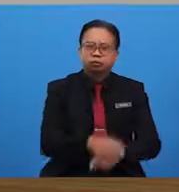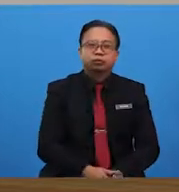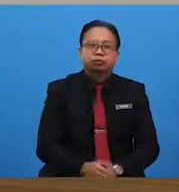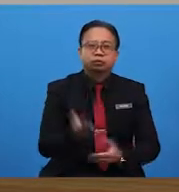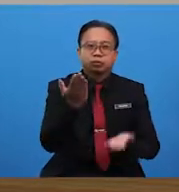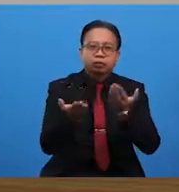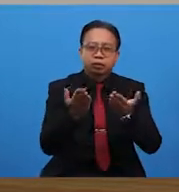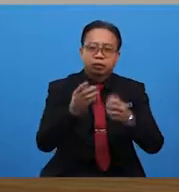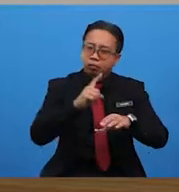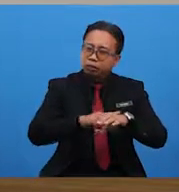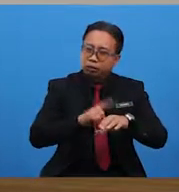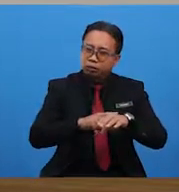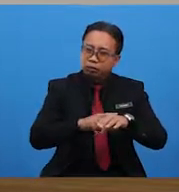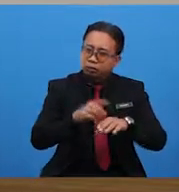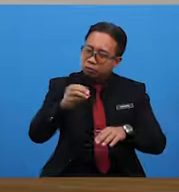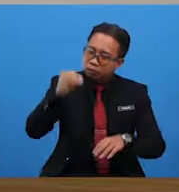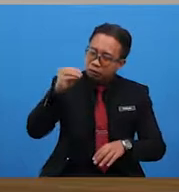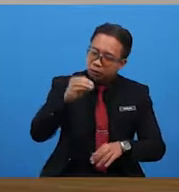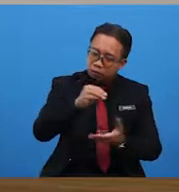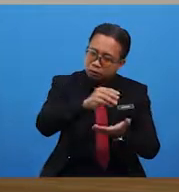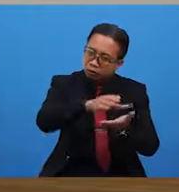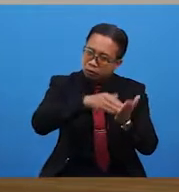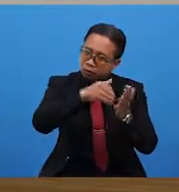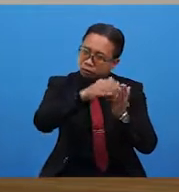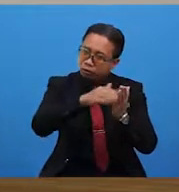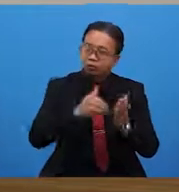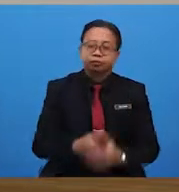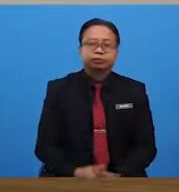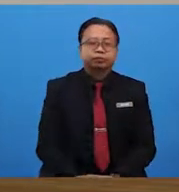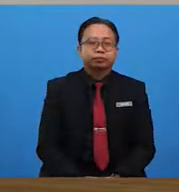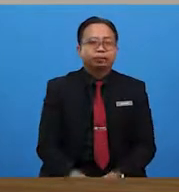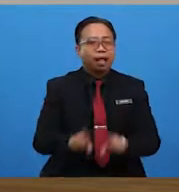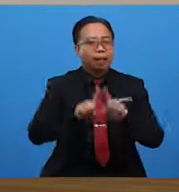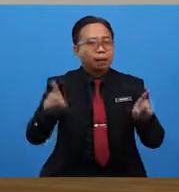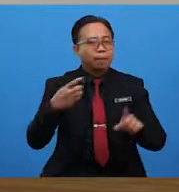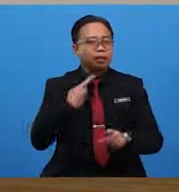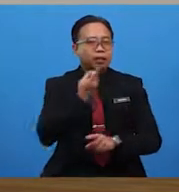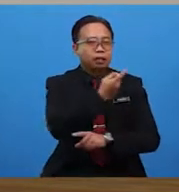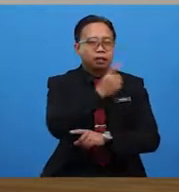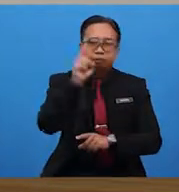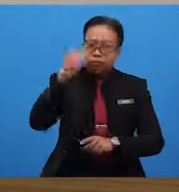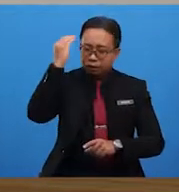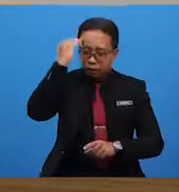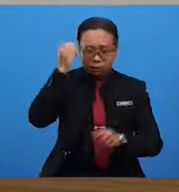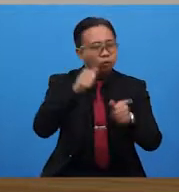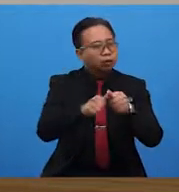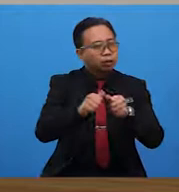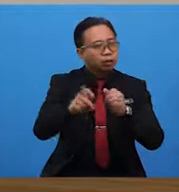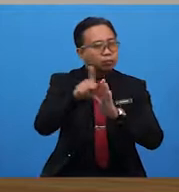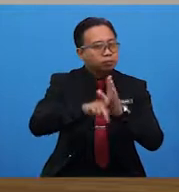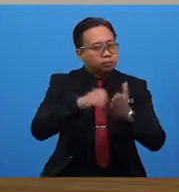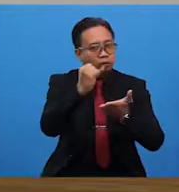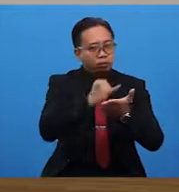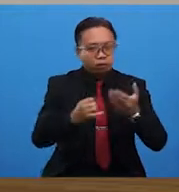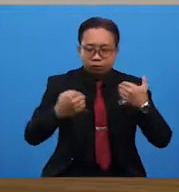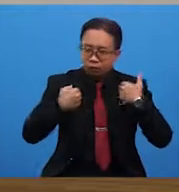mau ketika pegang bros itulah tercetusnya ideal tetapi kita harus tahu setiap pelukis tentu ada cara